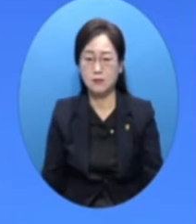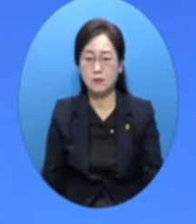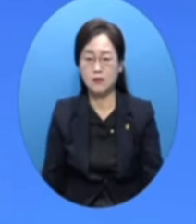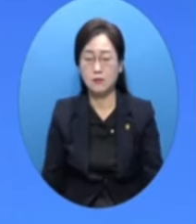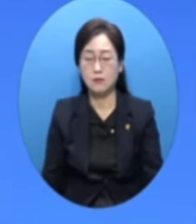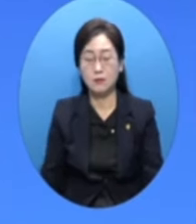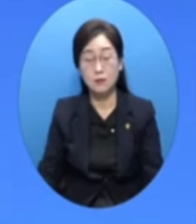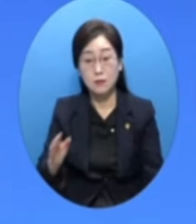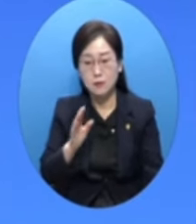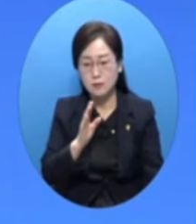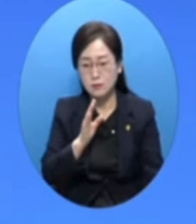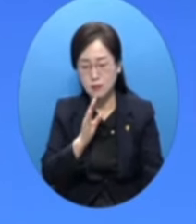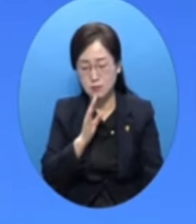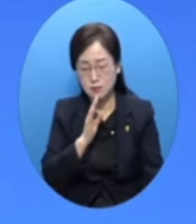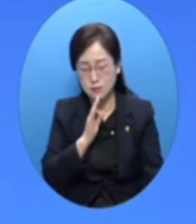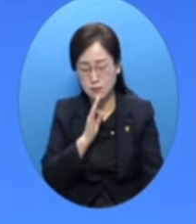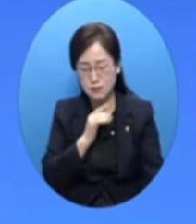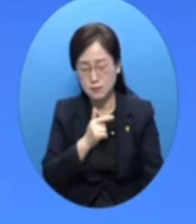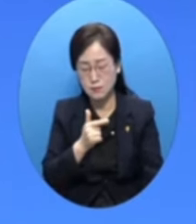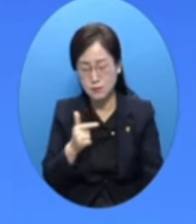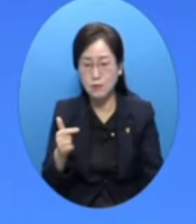그 말을 듣고 너무나